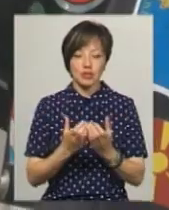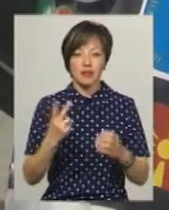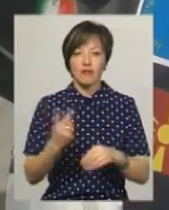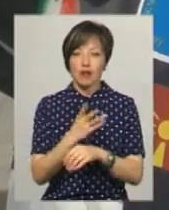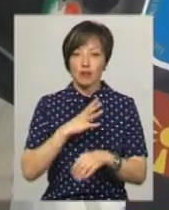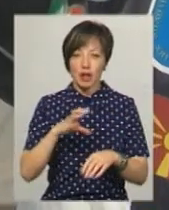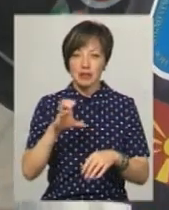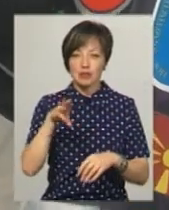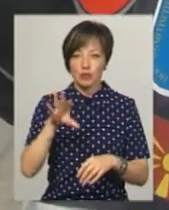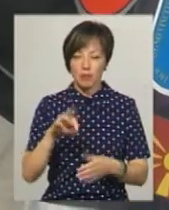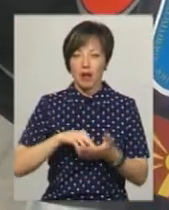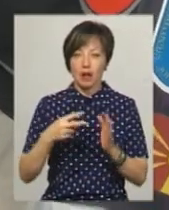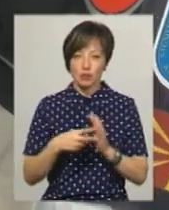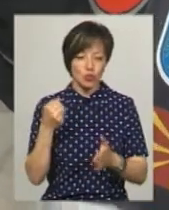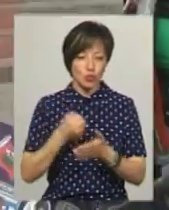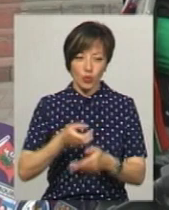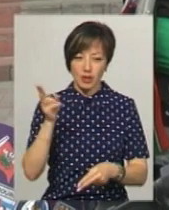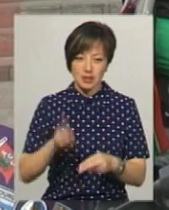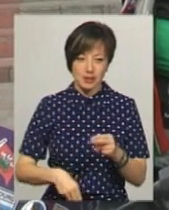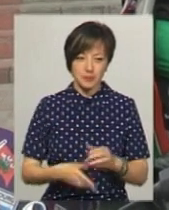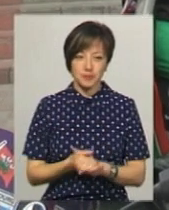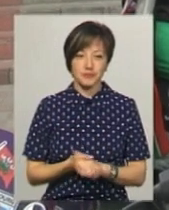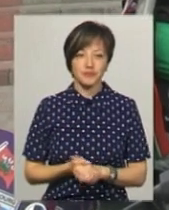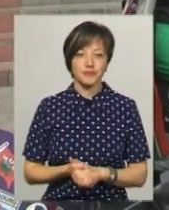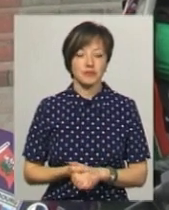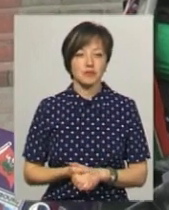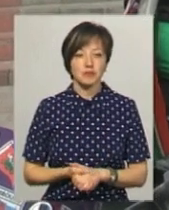на СТО. Планує проїхати естафету до кінця.